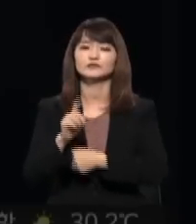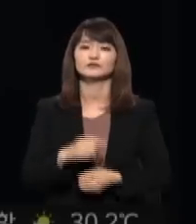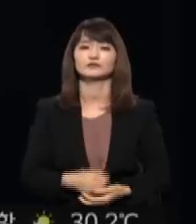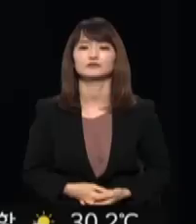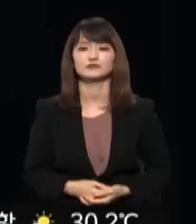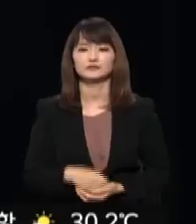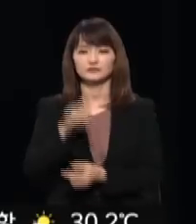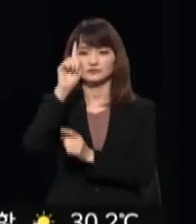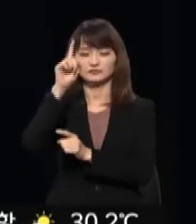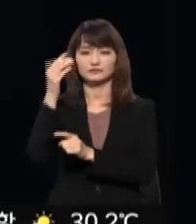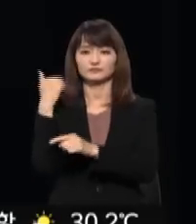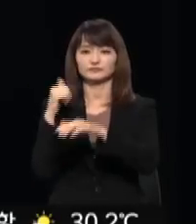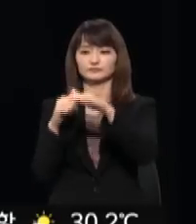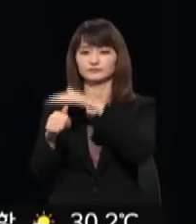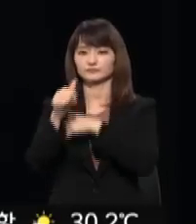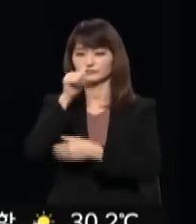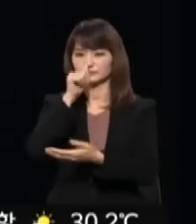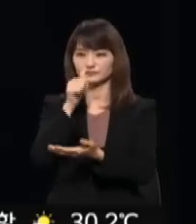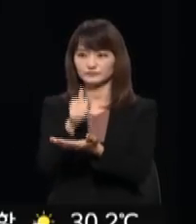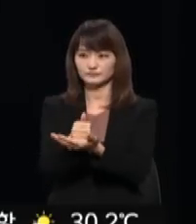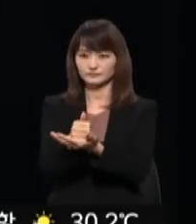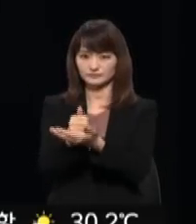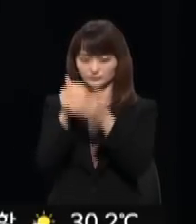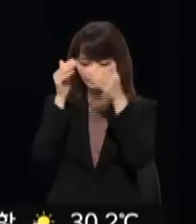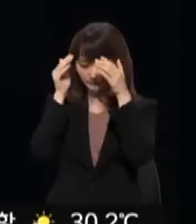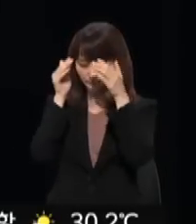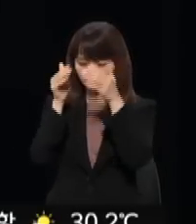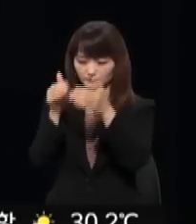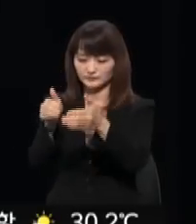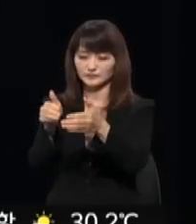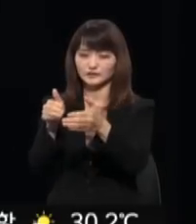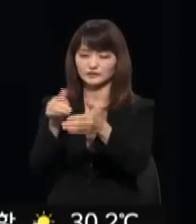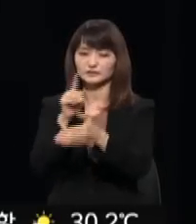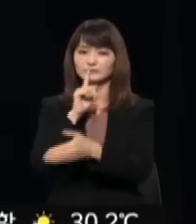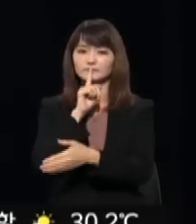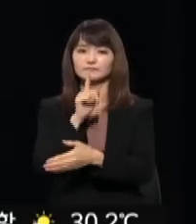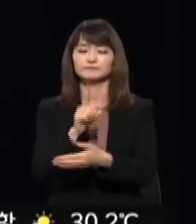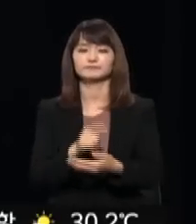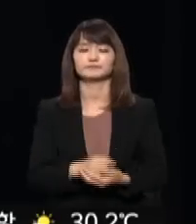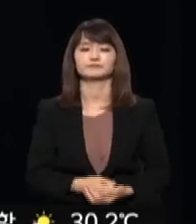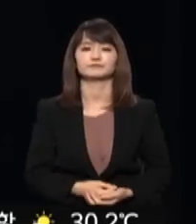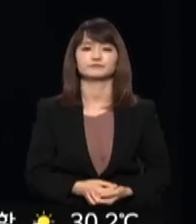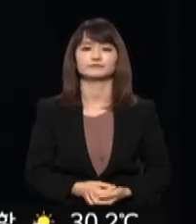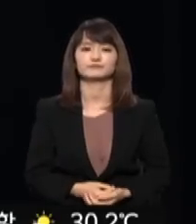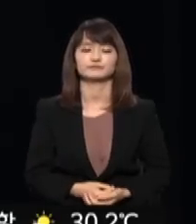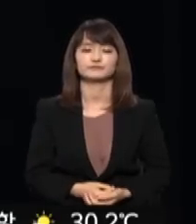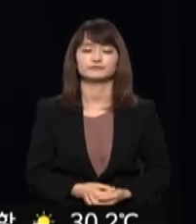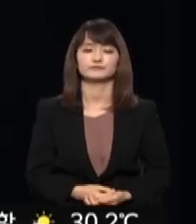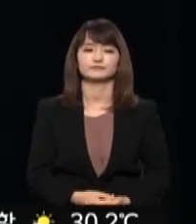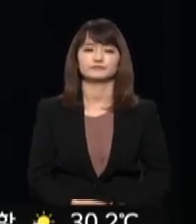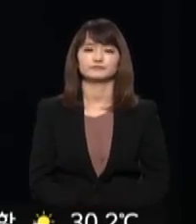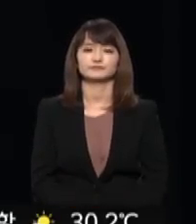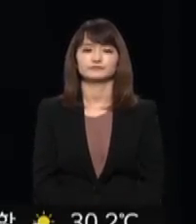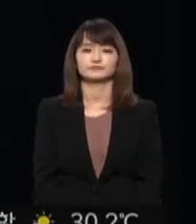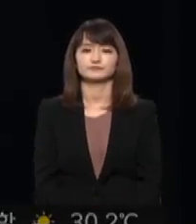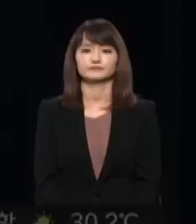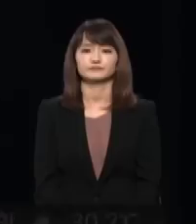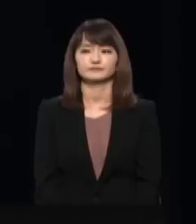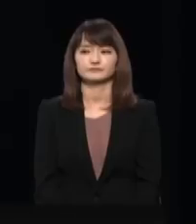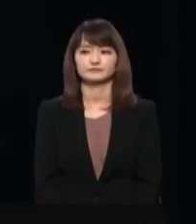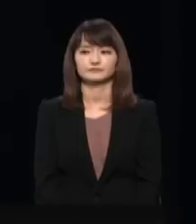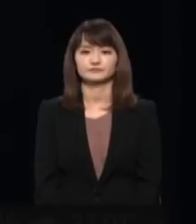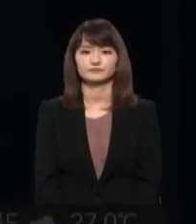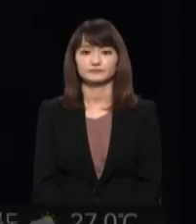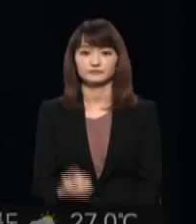이준석 전 대표의 혐의에 대해서 주목하는 입장을 보이셨구요 그 다음에 wkim 님